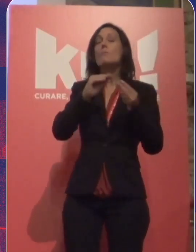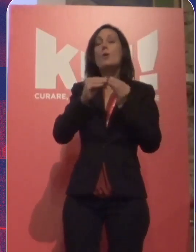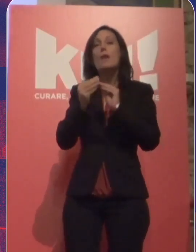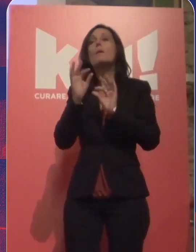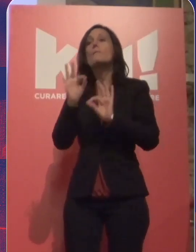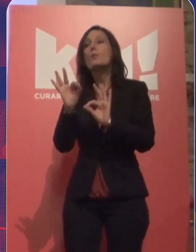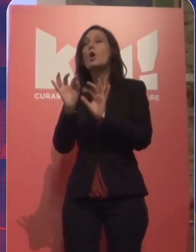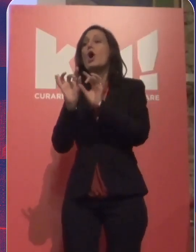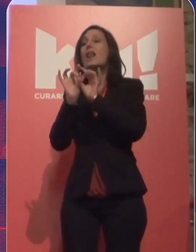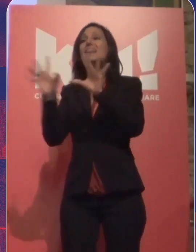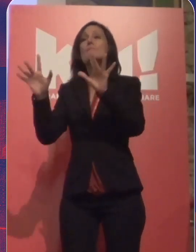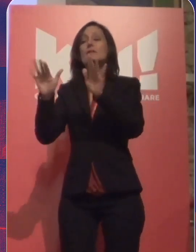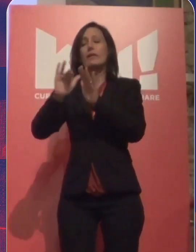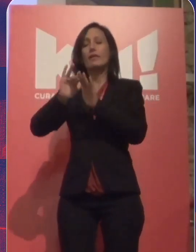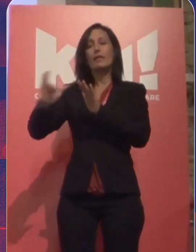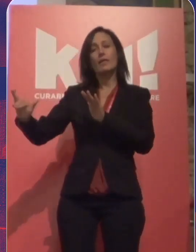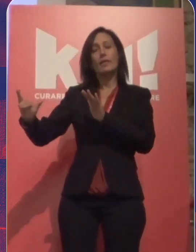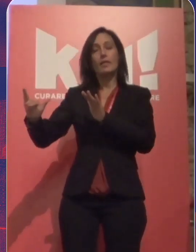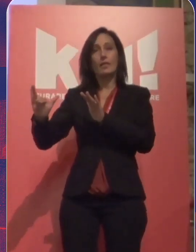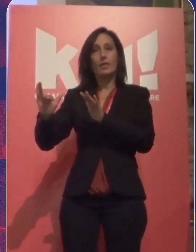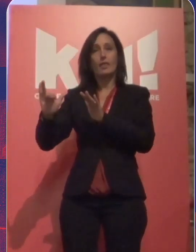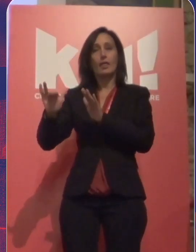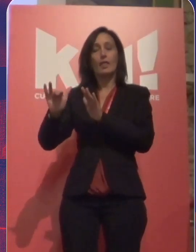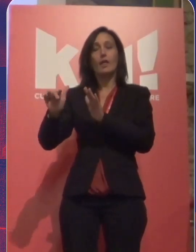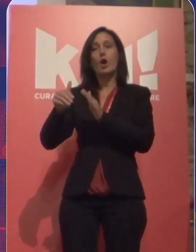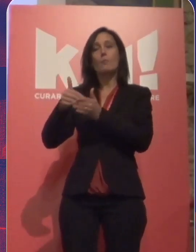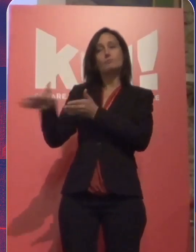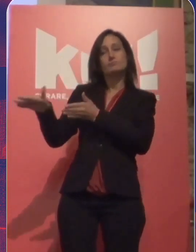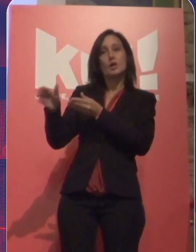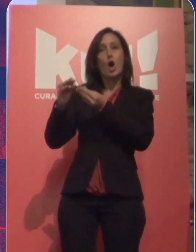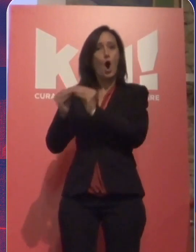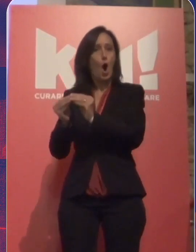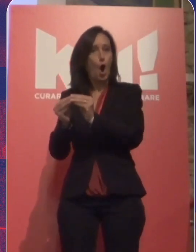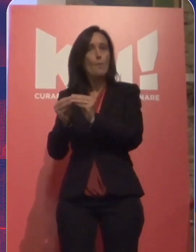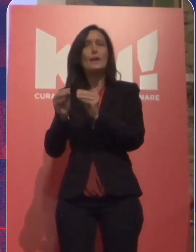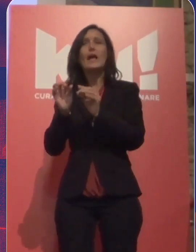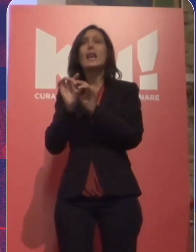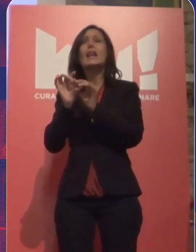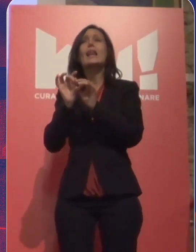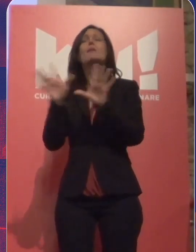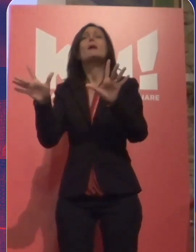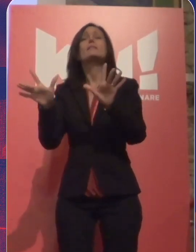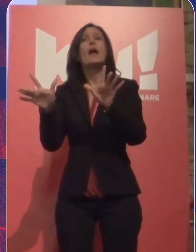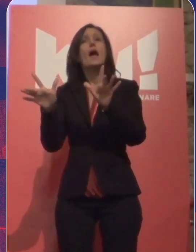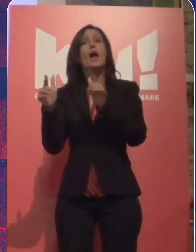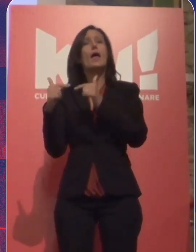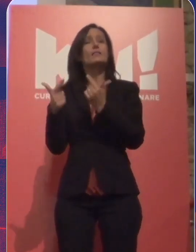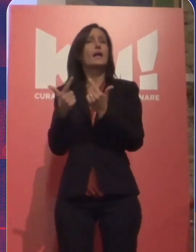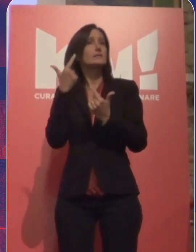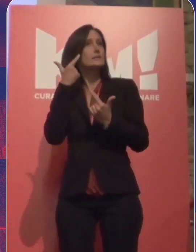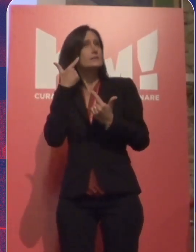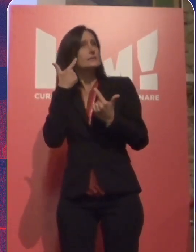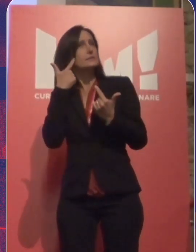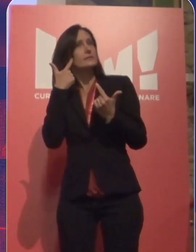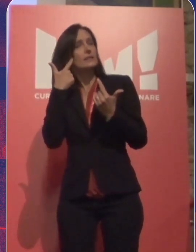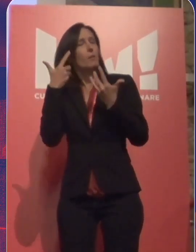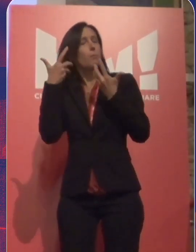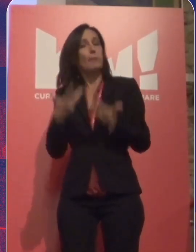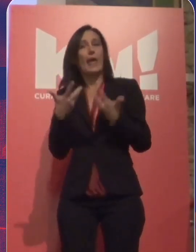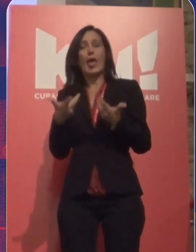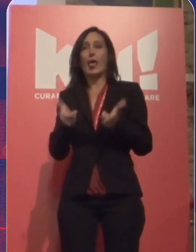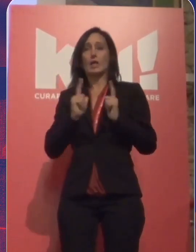della libertà come una vertigine come un peso come un'esposizione rischiosa da dalla quale il soggetto